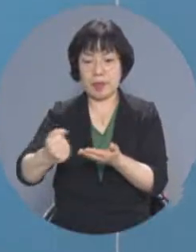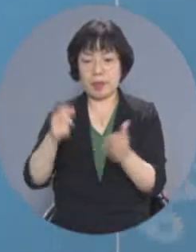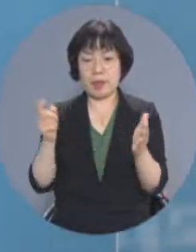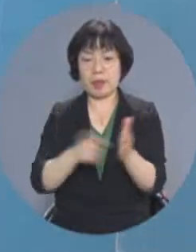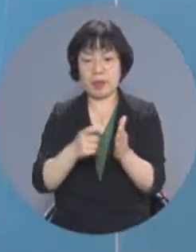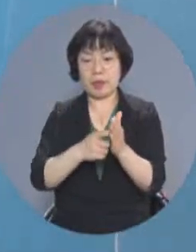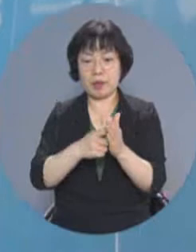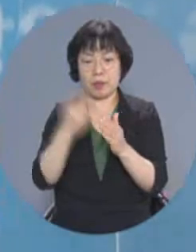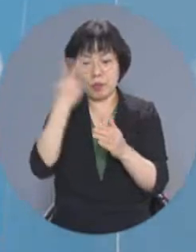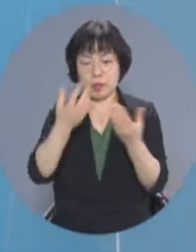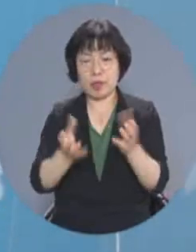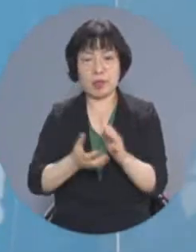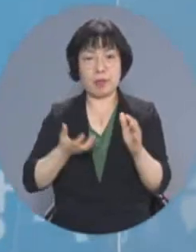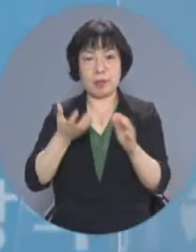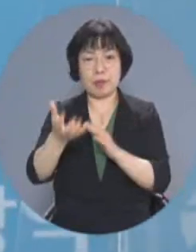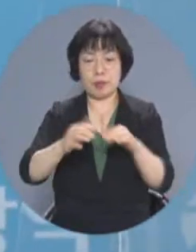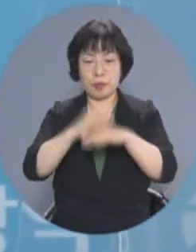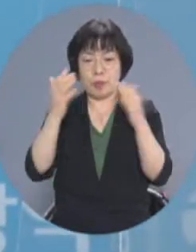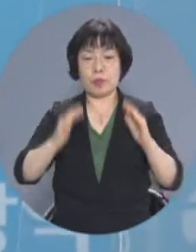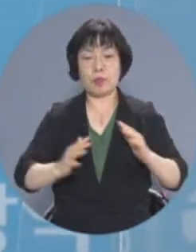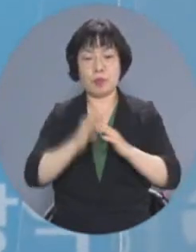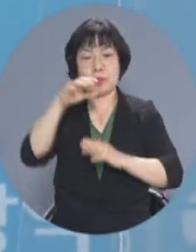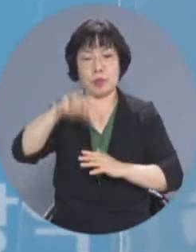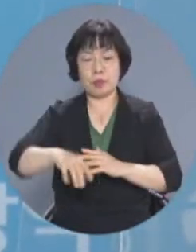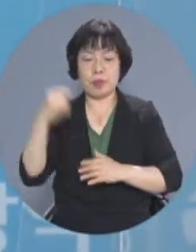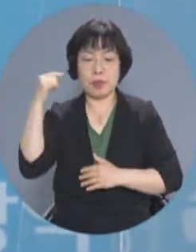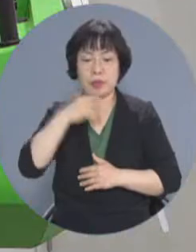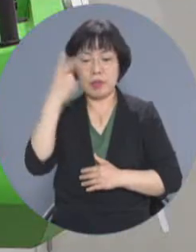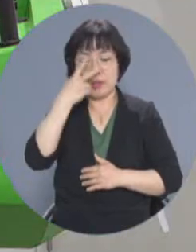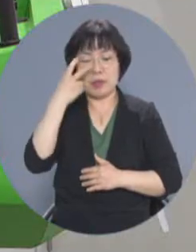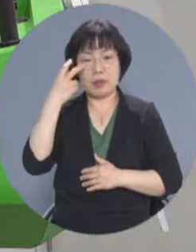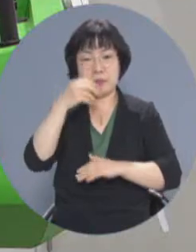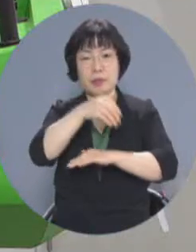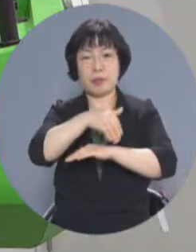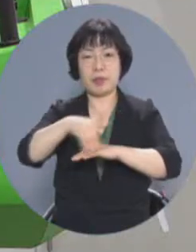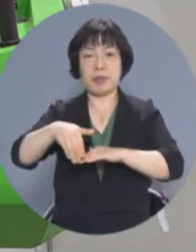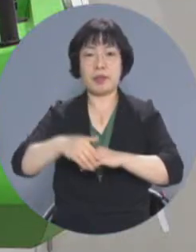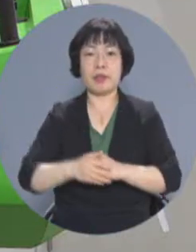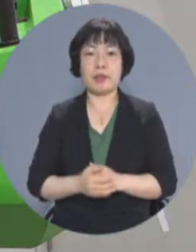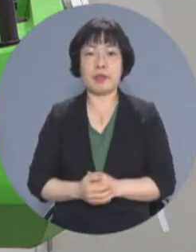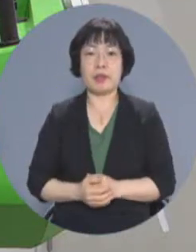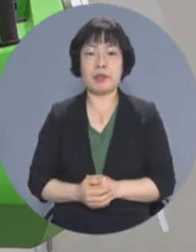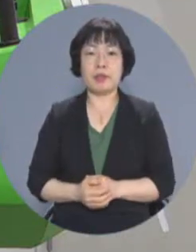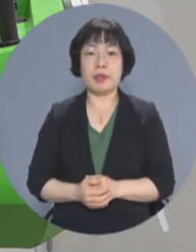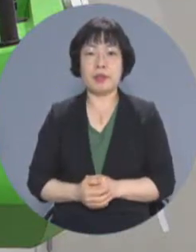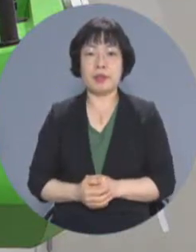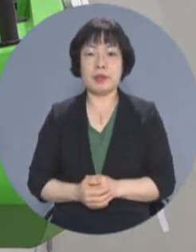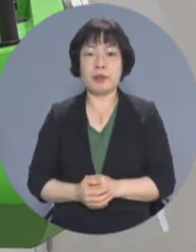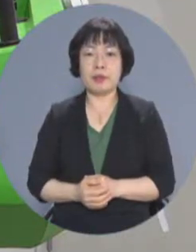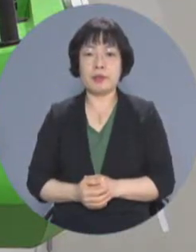조사단을 곧바로 투입해 모든 공사 현장에서 철저한 안전 점검을 벌일 계획입니다. MBC 뉴스 김영창입니다.